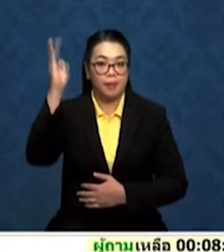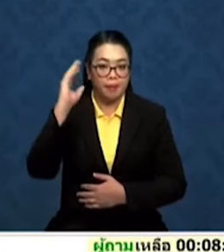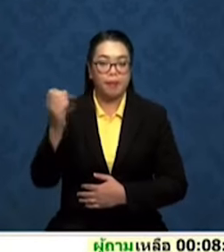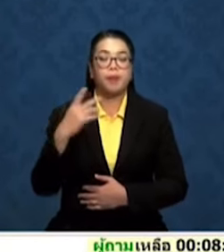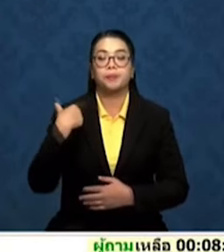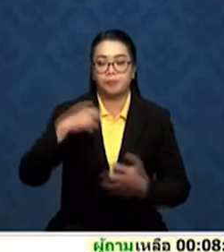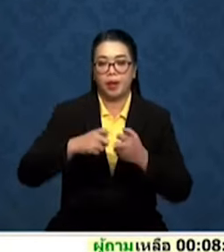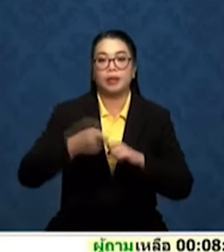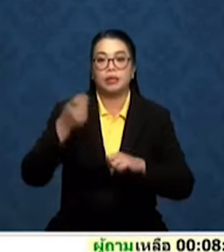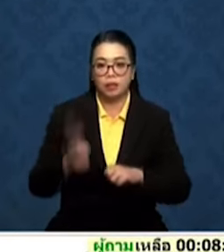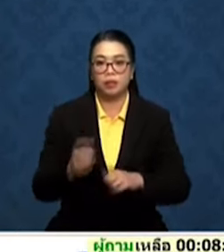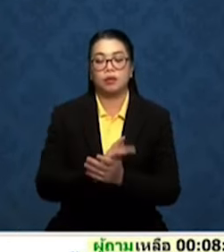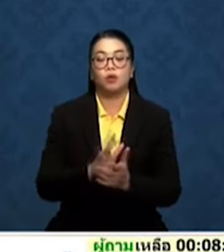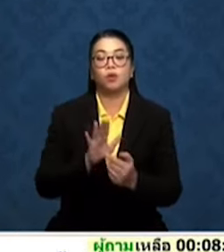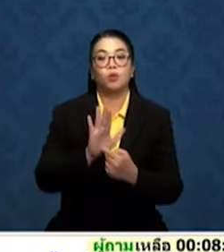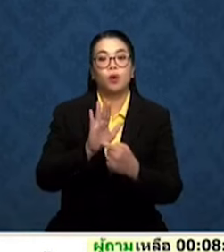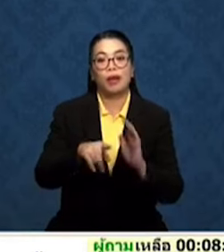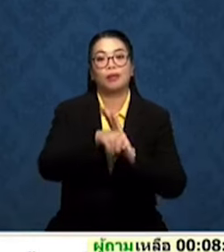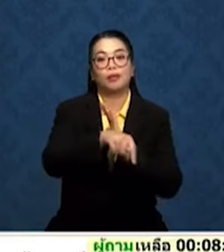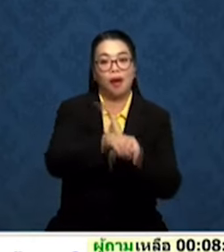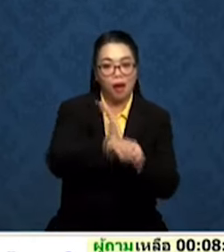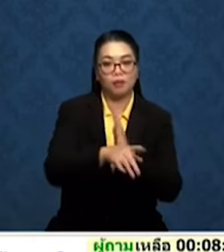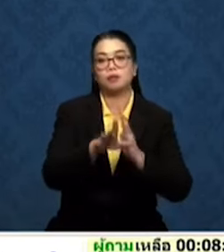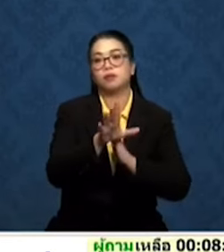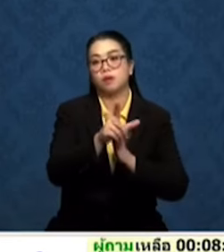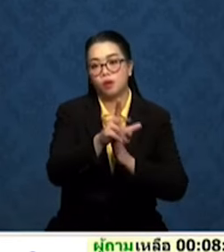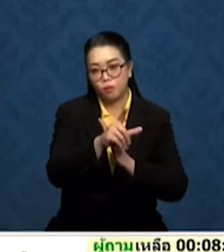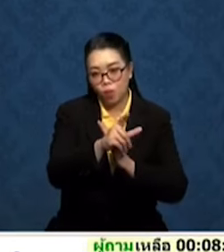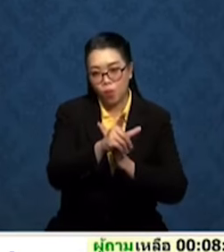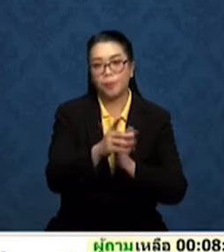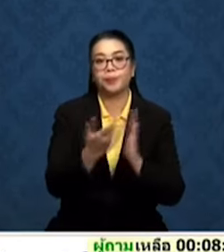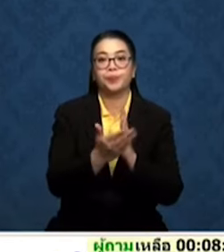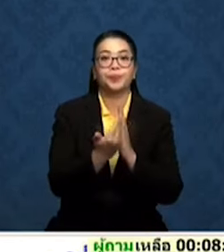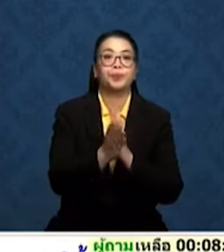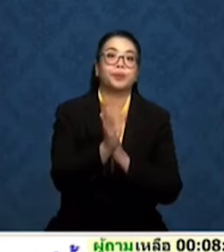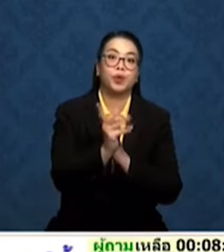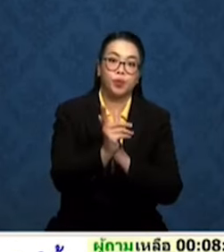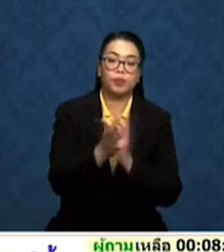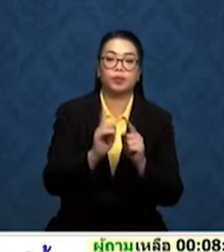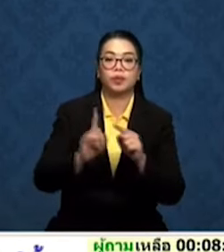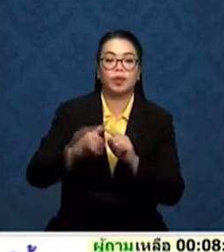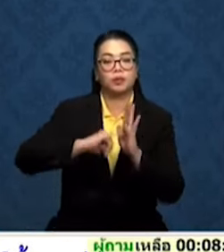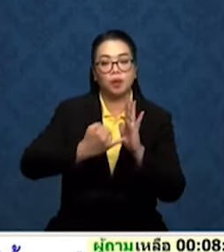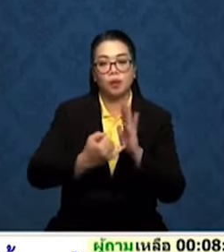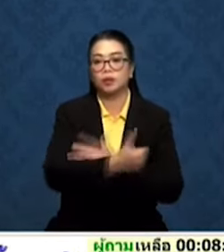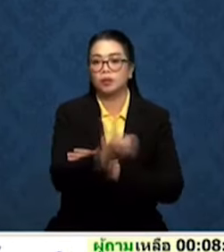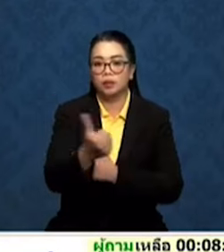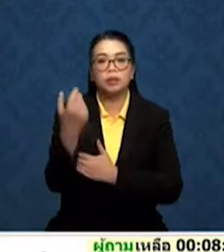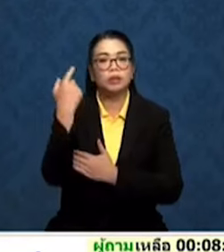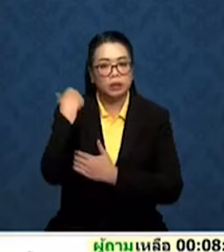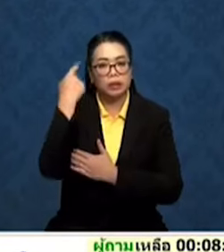ครับยกตัวอย่างอย่างเช่นจังหวัดตราชก็ดีจังหวัดชัยภูมิก็ดีหรือแม้แต่กระทั่งในอนาคตข้างหน้าเนี่ยอ่าในจังหวัดอื่นๆซึ่งอาจจะเกิด